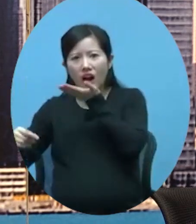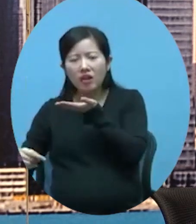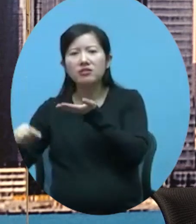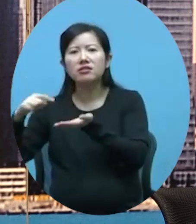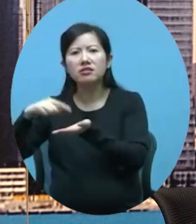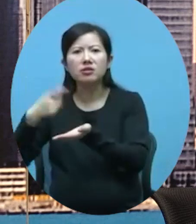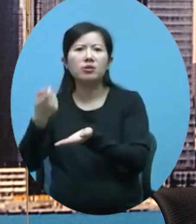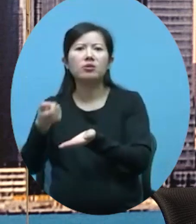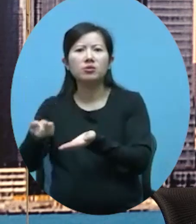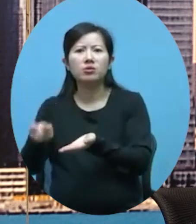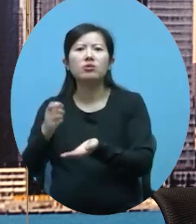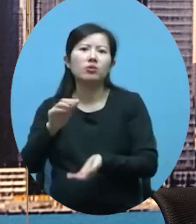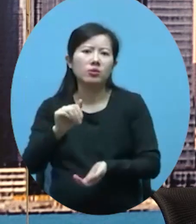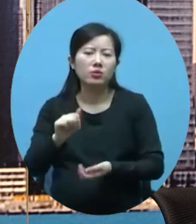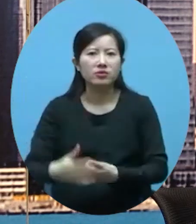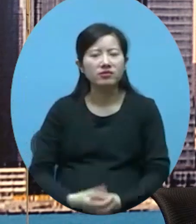更容易做些